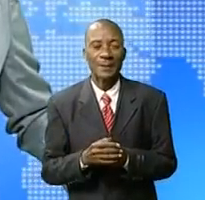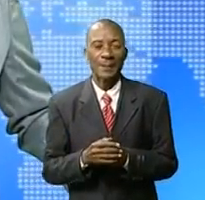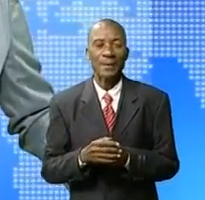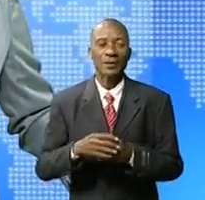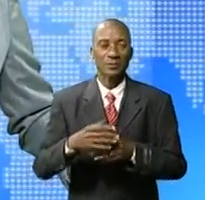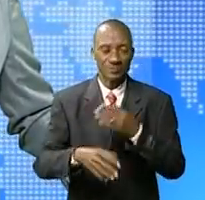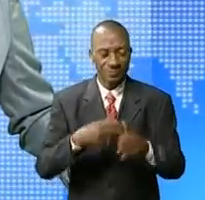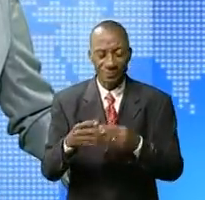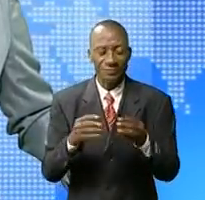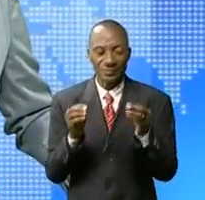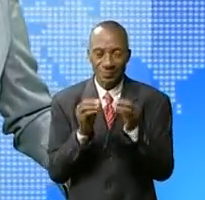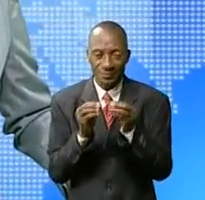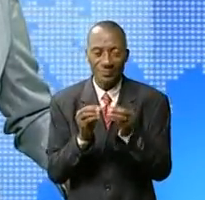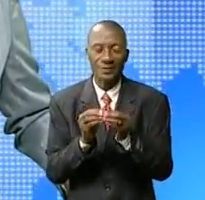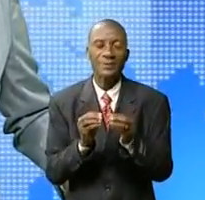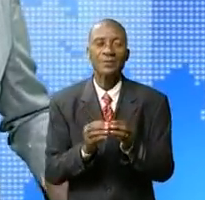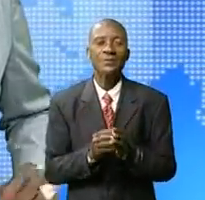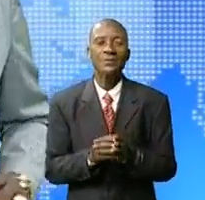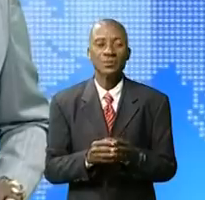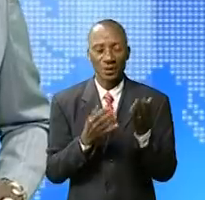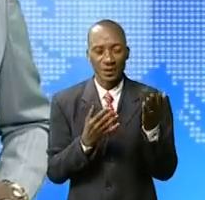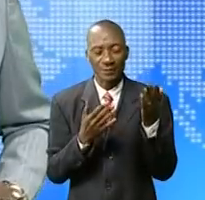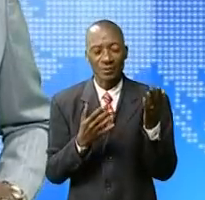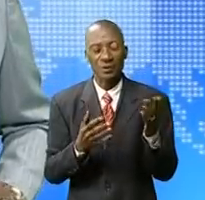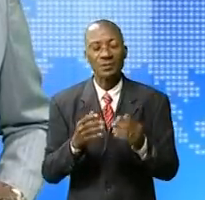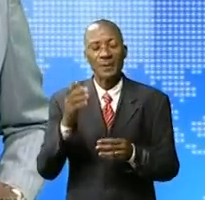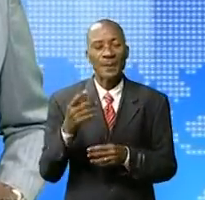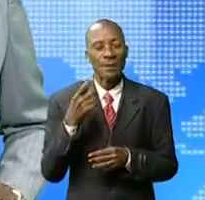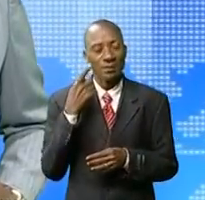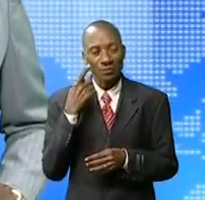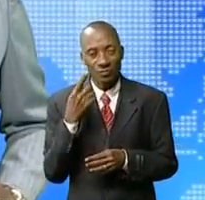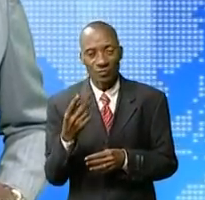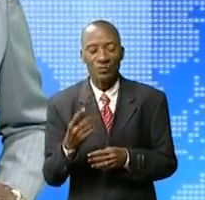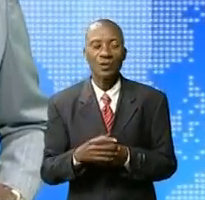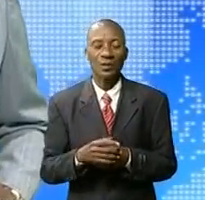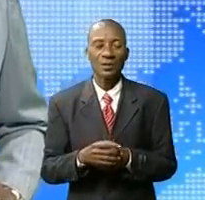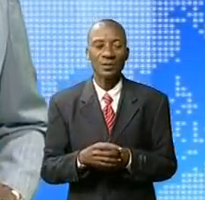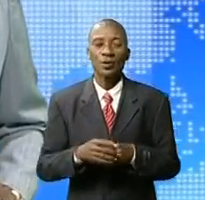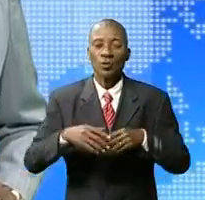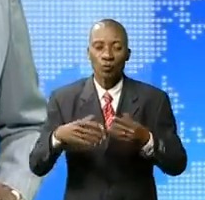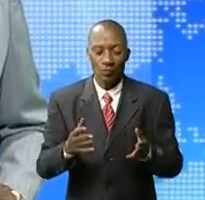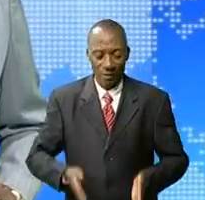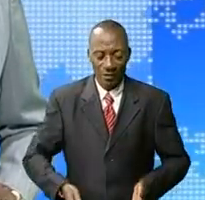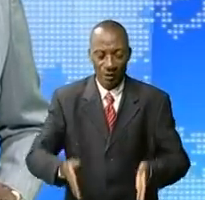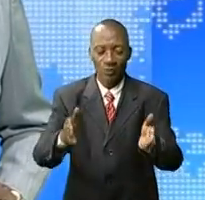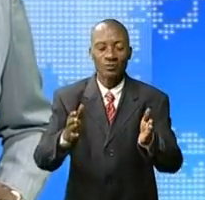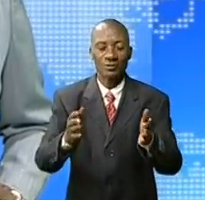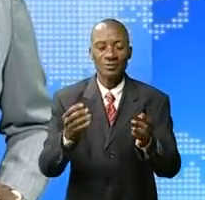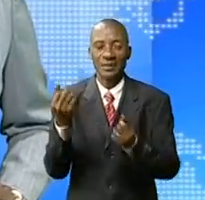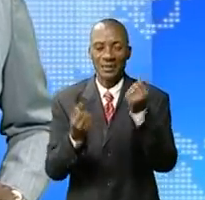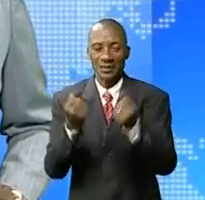décidé de mettre les bouchées doubles pour rendre, pour plutôt évacuer les épaves et véhicules abandonnés sur les